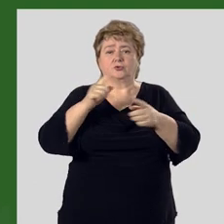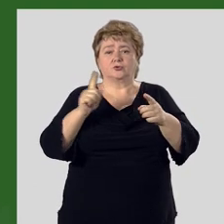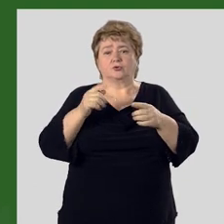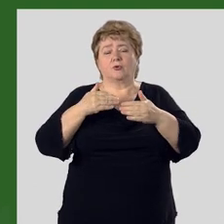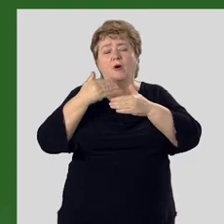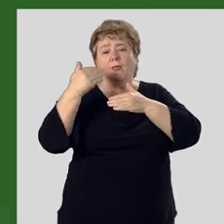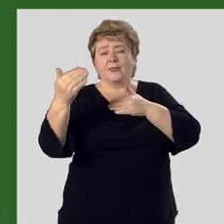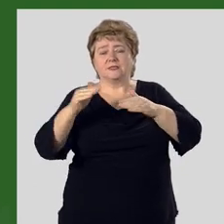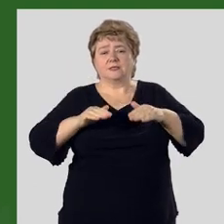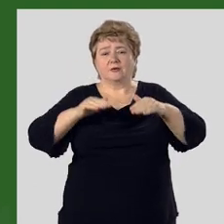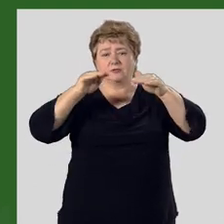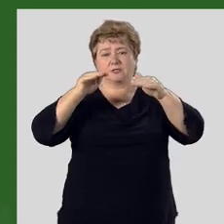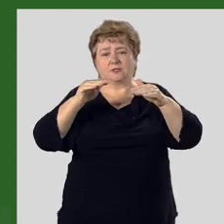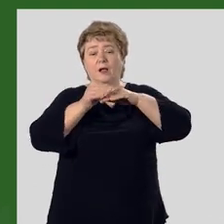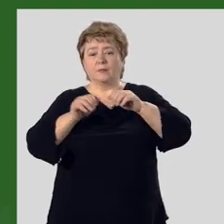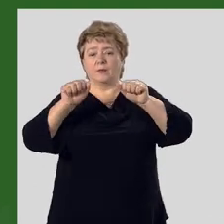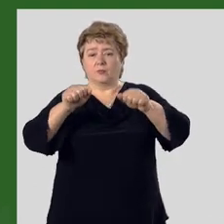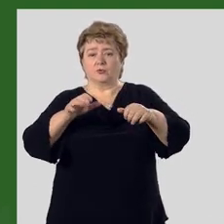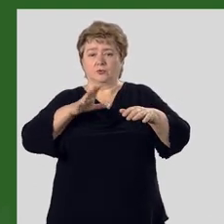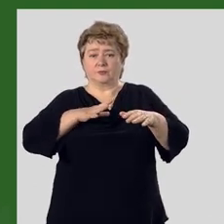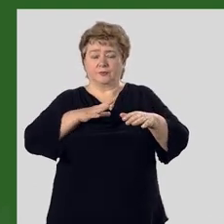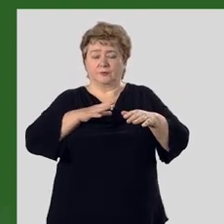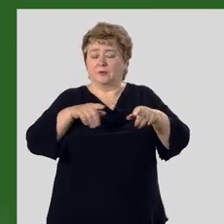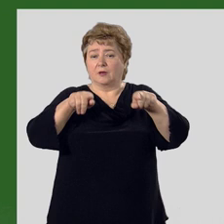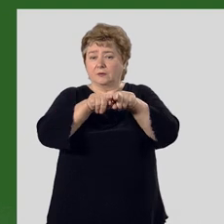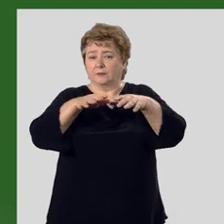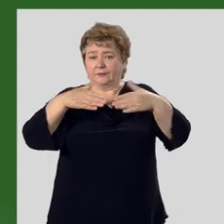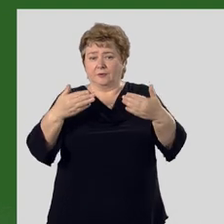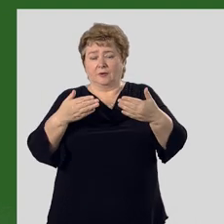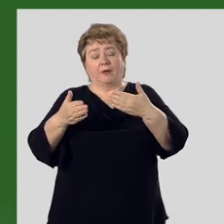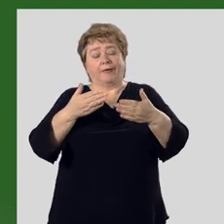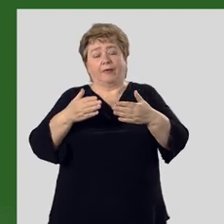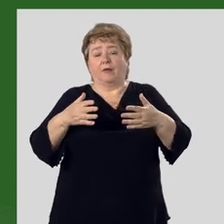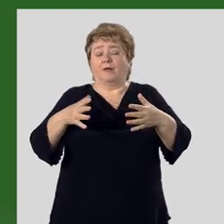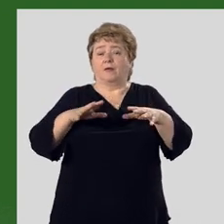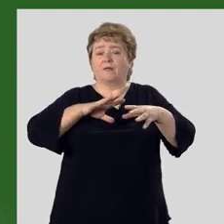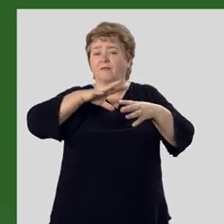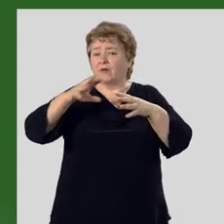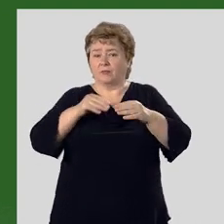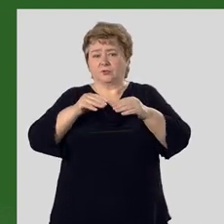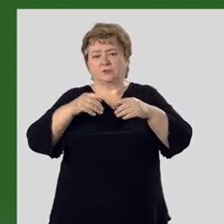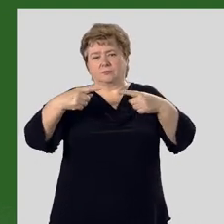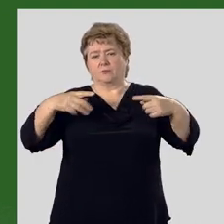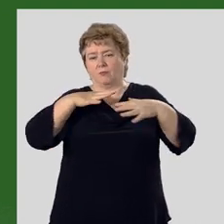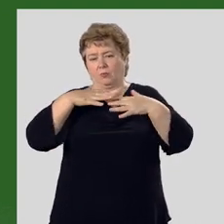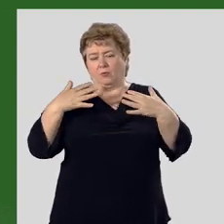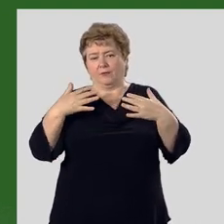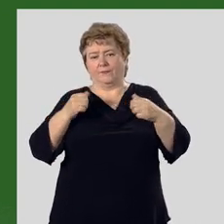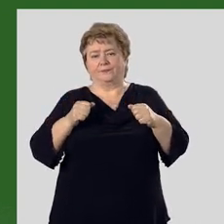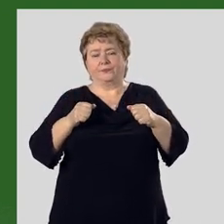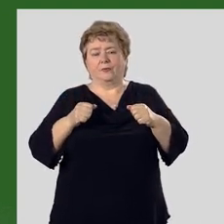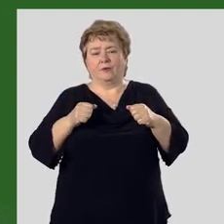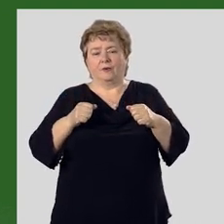что относительная высота холма может быть не одинаковой, или вообще их может быть несколько.